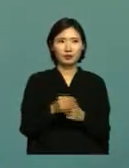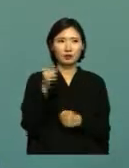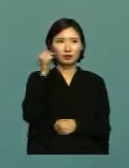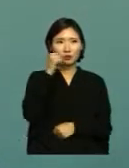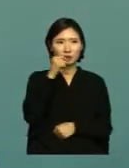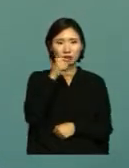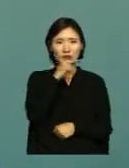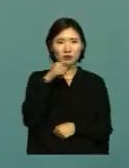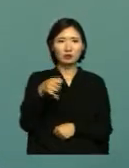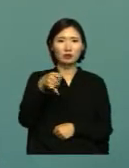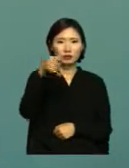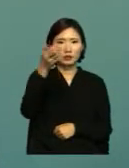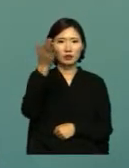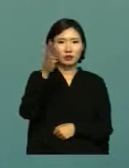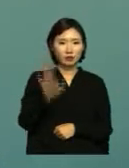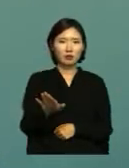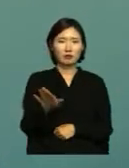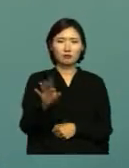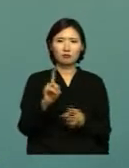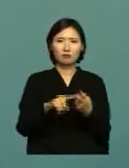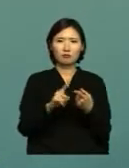적잖아요. 그거를